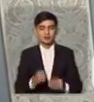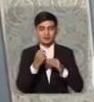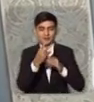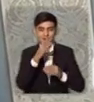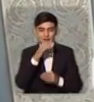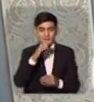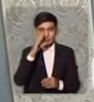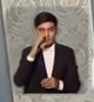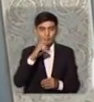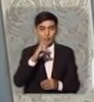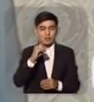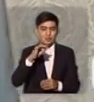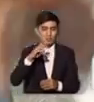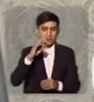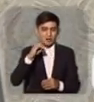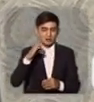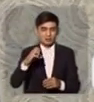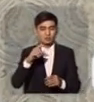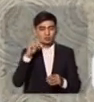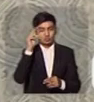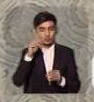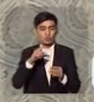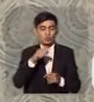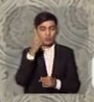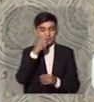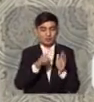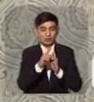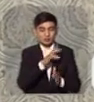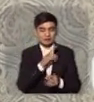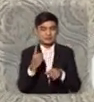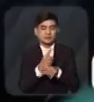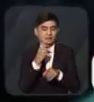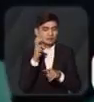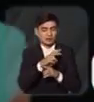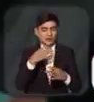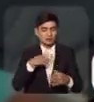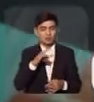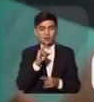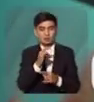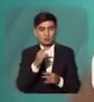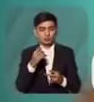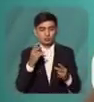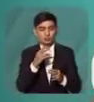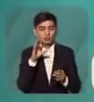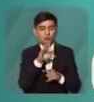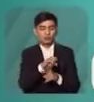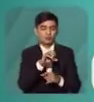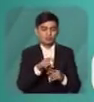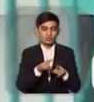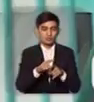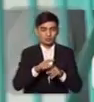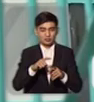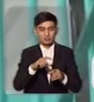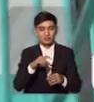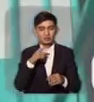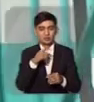12-летний Бейбарыс Абдукаримов с начала учебного года ни разу не был на занятиях. По словам отца, ребенок вынужден пропускать уроки, так как их